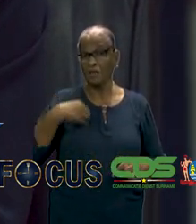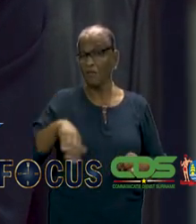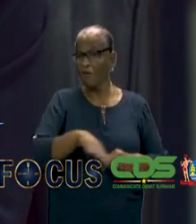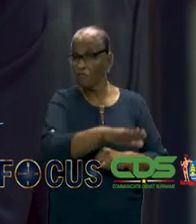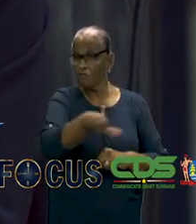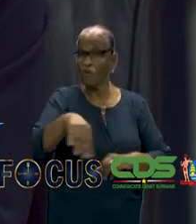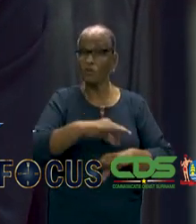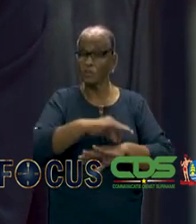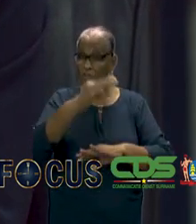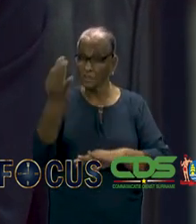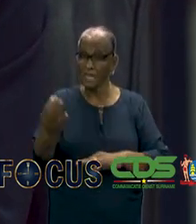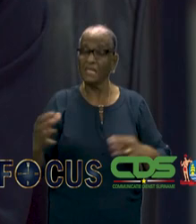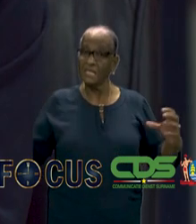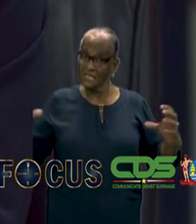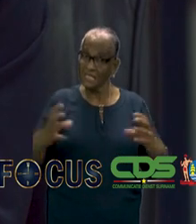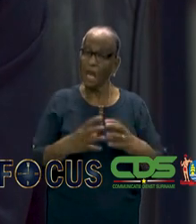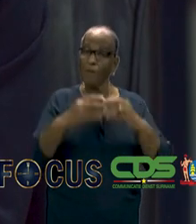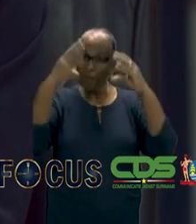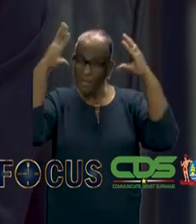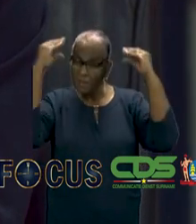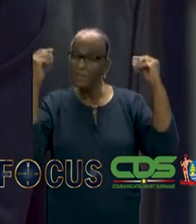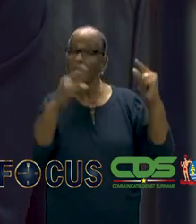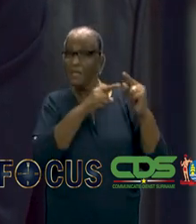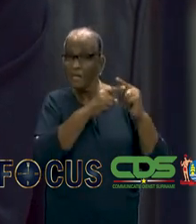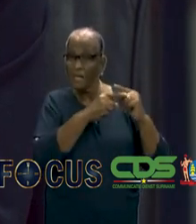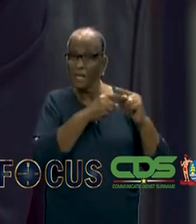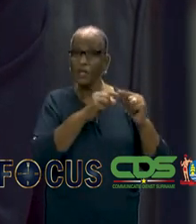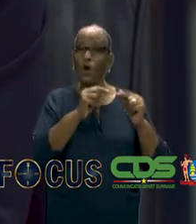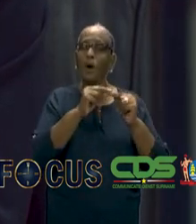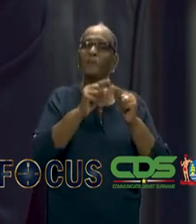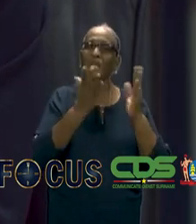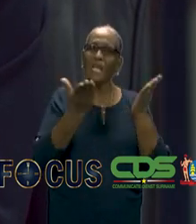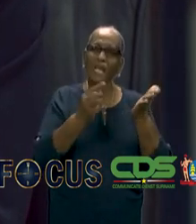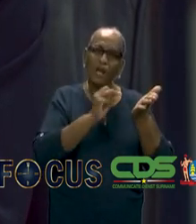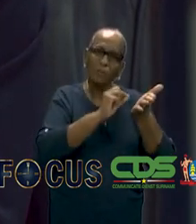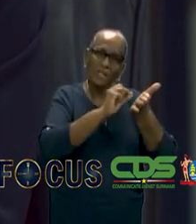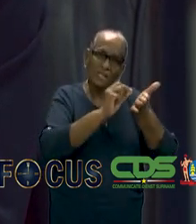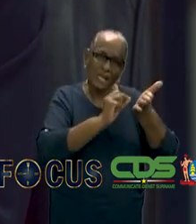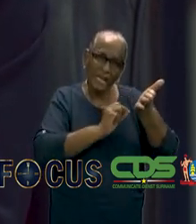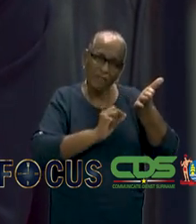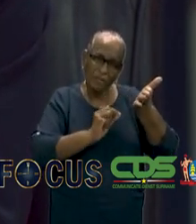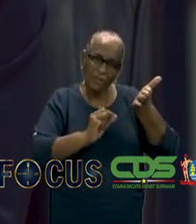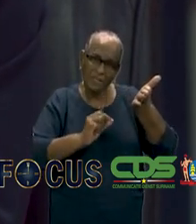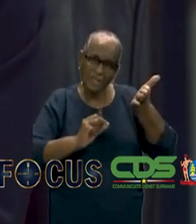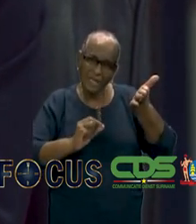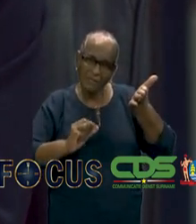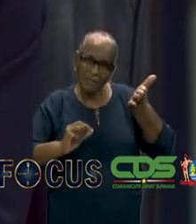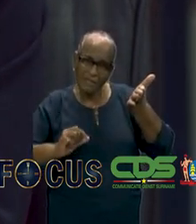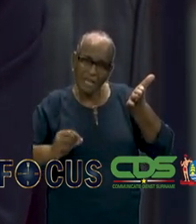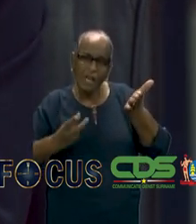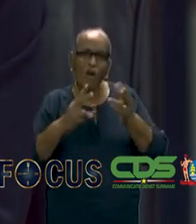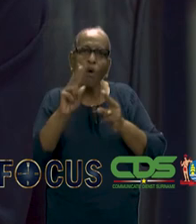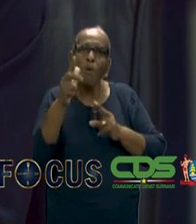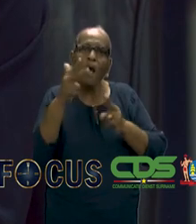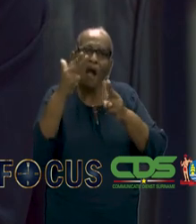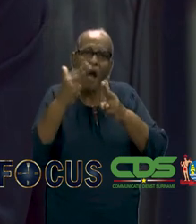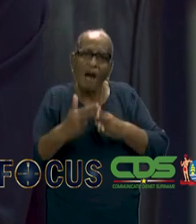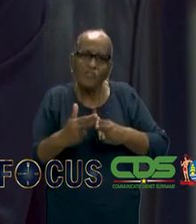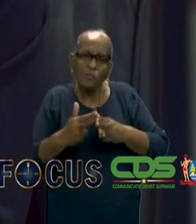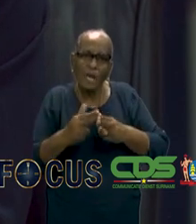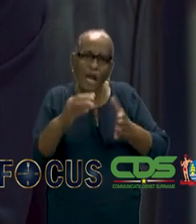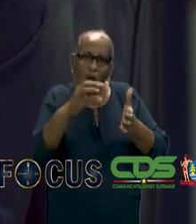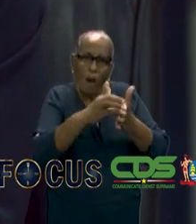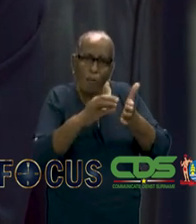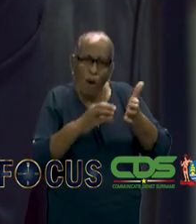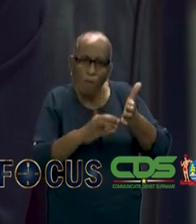samen met Volksgezondheid in Nederland om een routemap uit te stippelen en een tijdlijn te verbinden aan de afspraken die zijn gemaakt, zodat wij